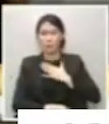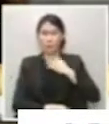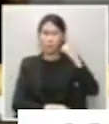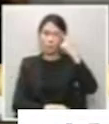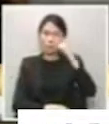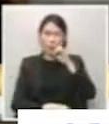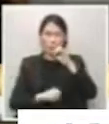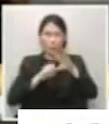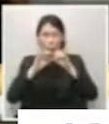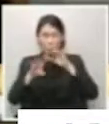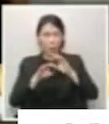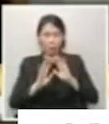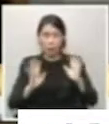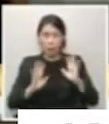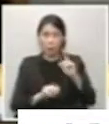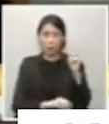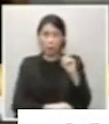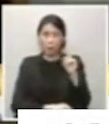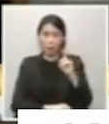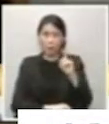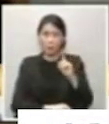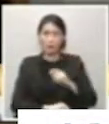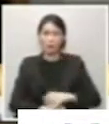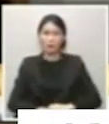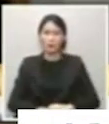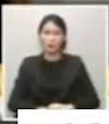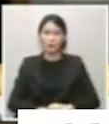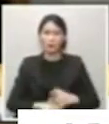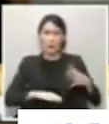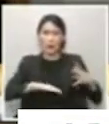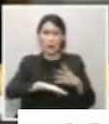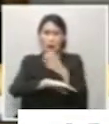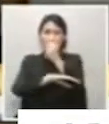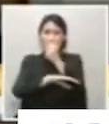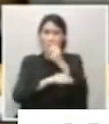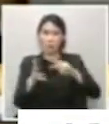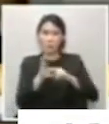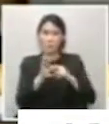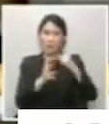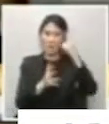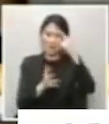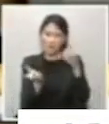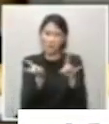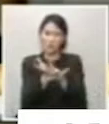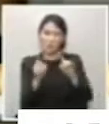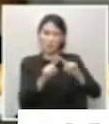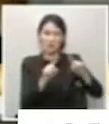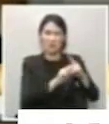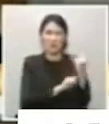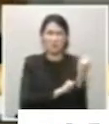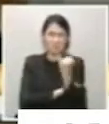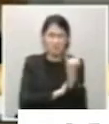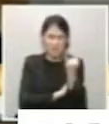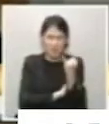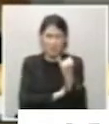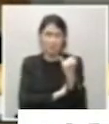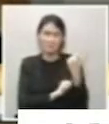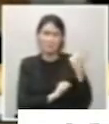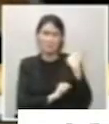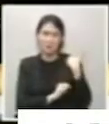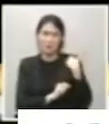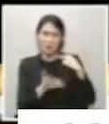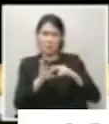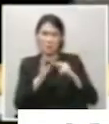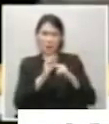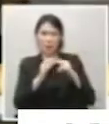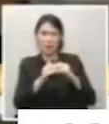ครั้งว่าคือการเมืองที่ไม่มีเสถียรภาพการเมืองที่ไม่มีความ